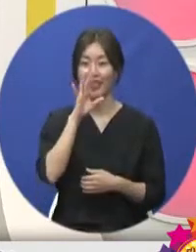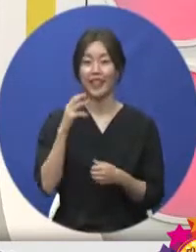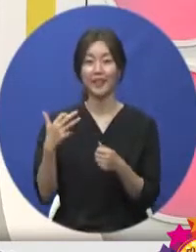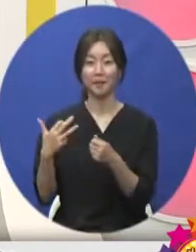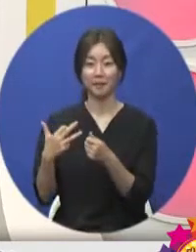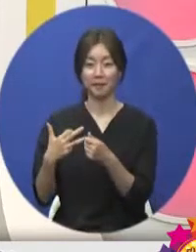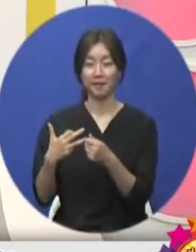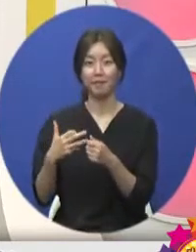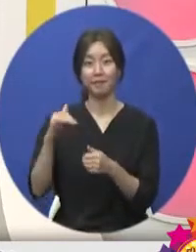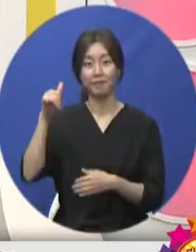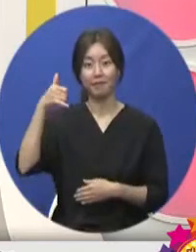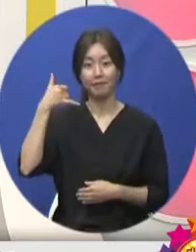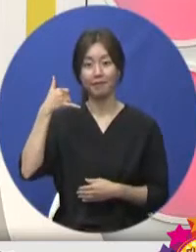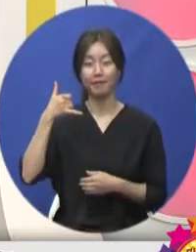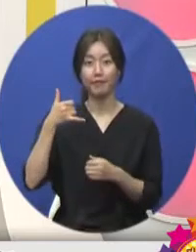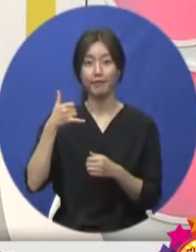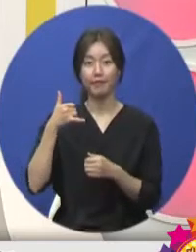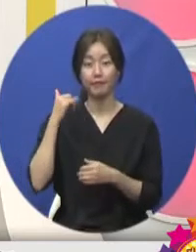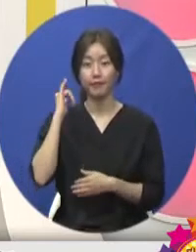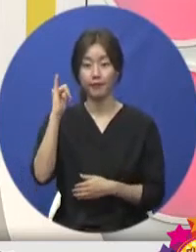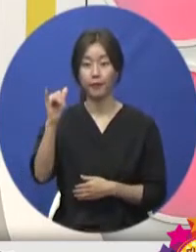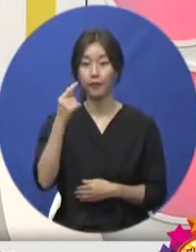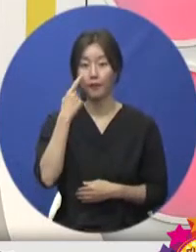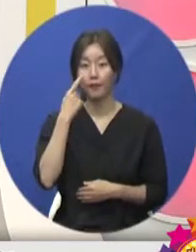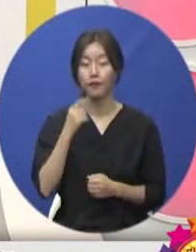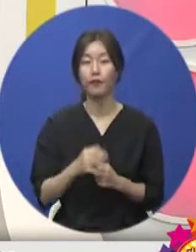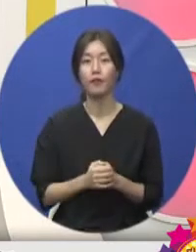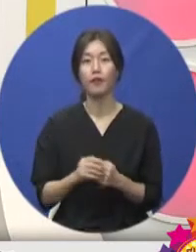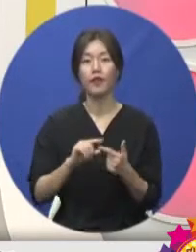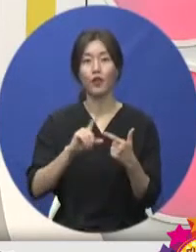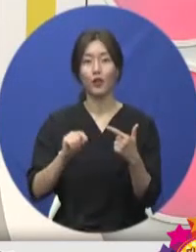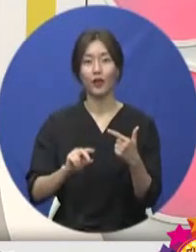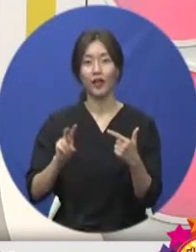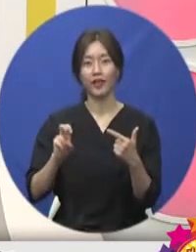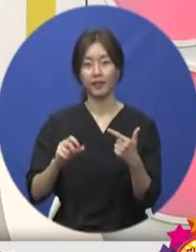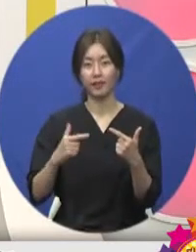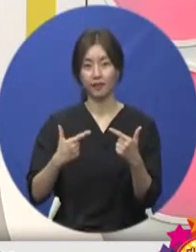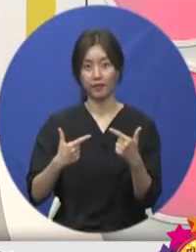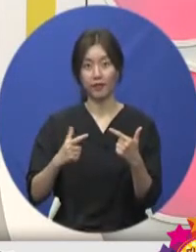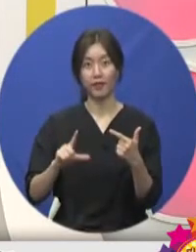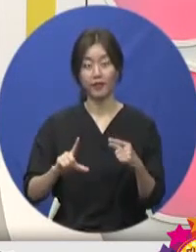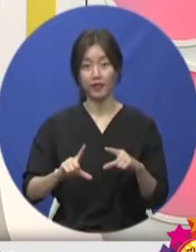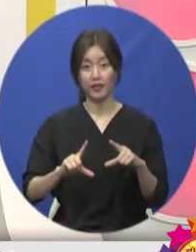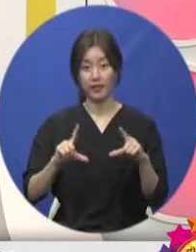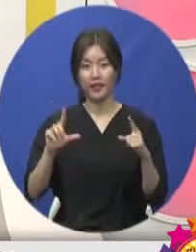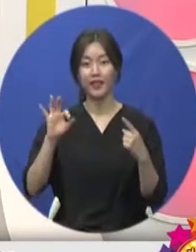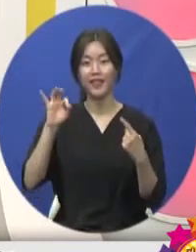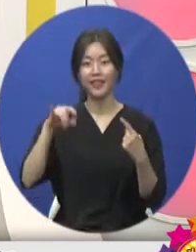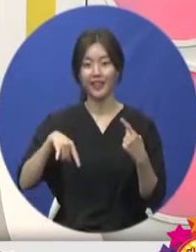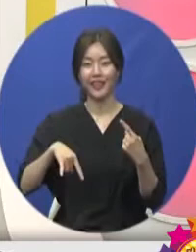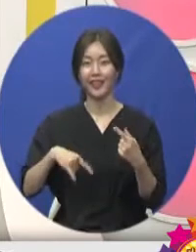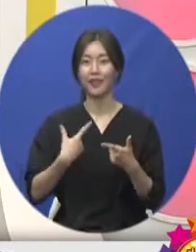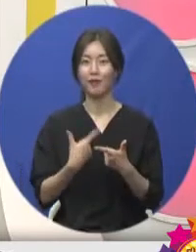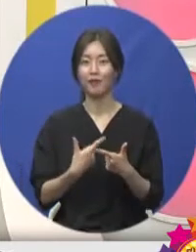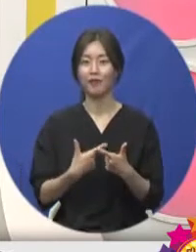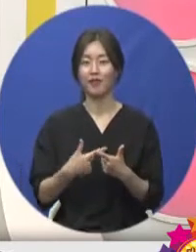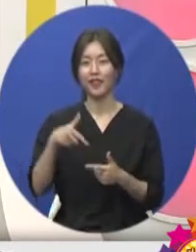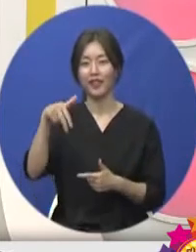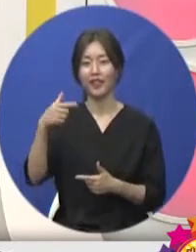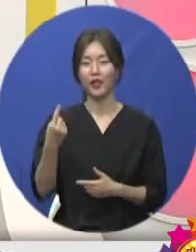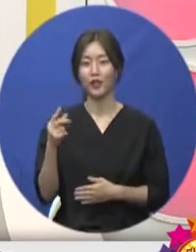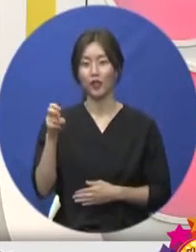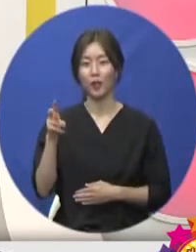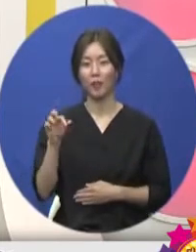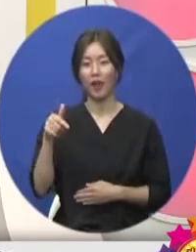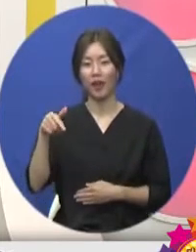네. 네. 그러면요. 가자. 자, 18번. 자, 6월 26일 날 장원하신 부산 진구의